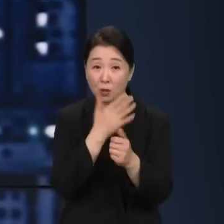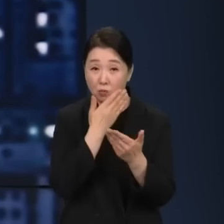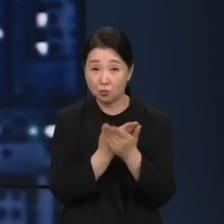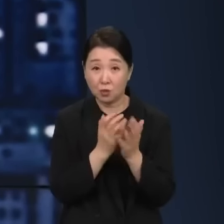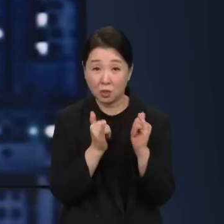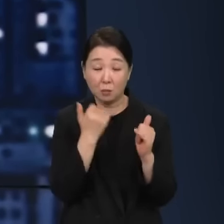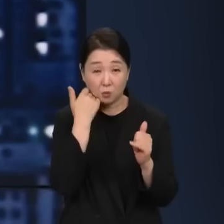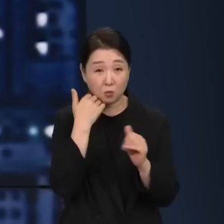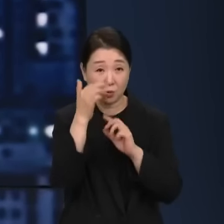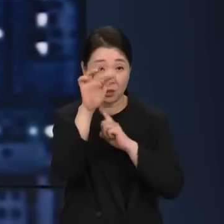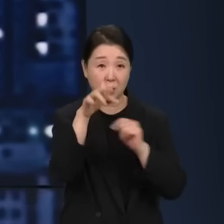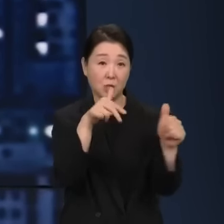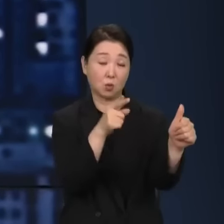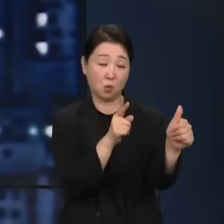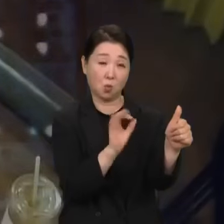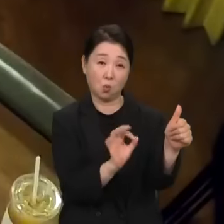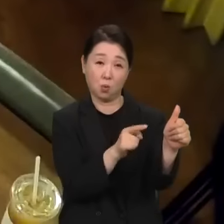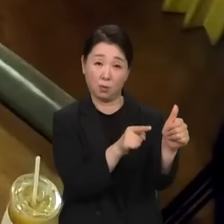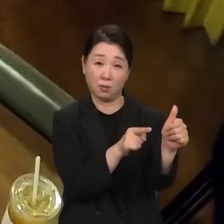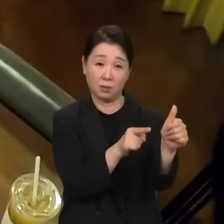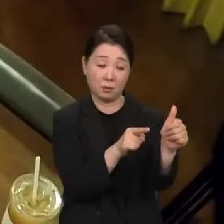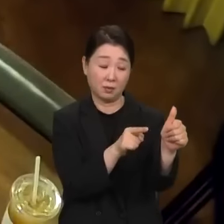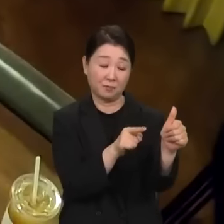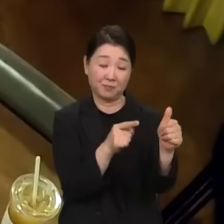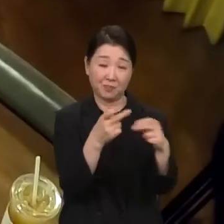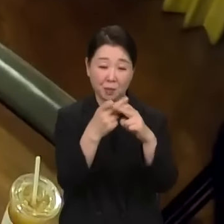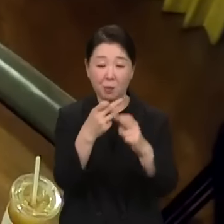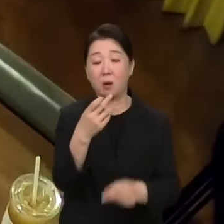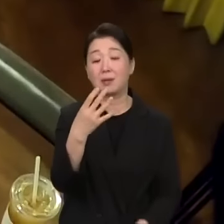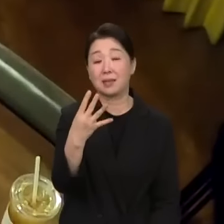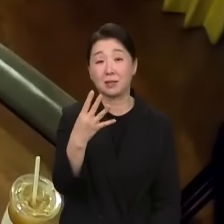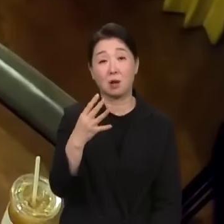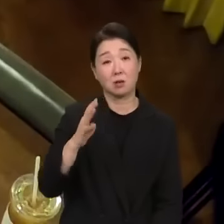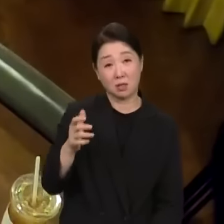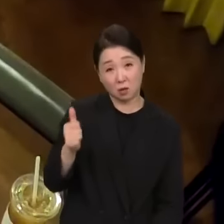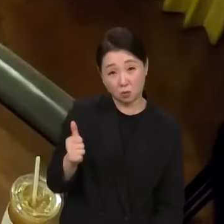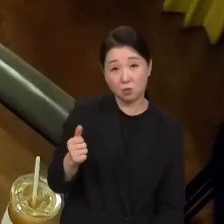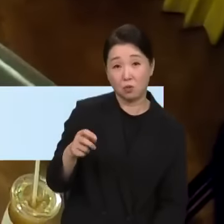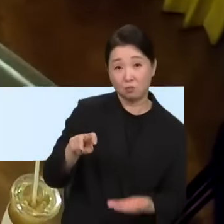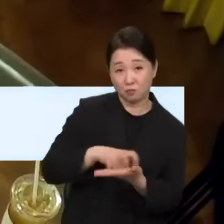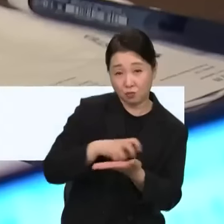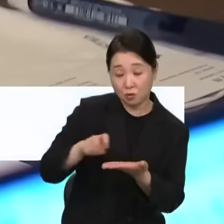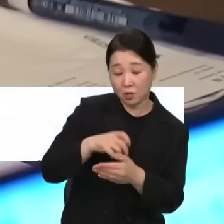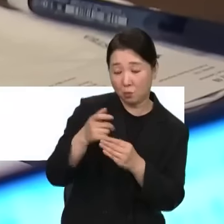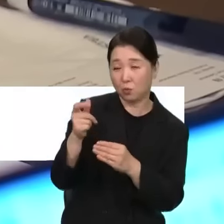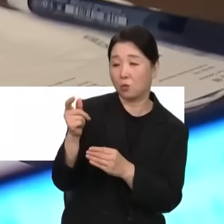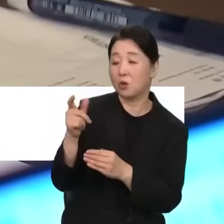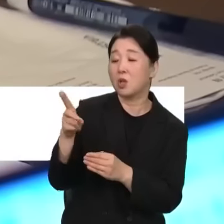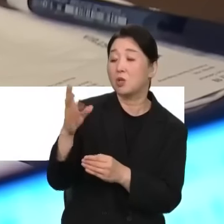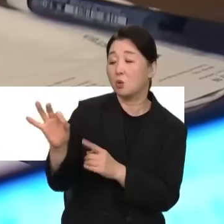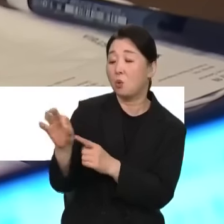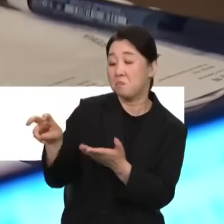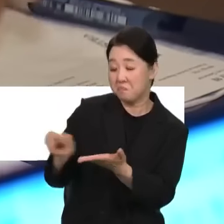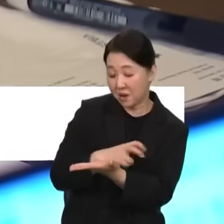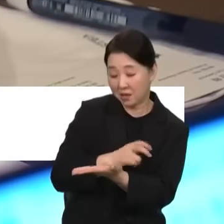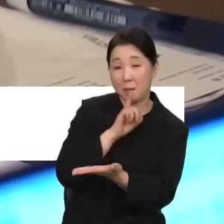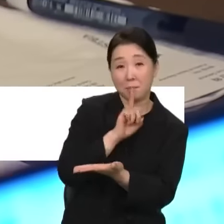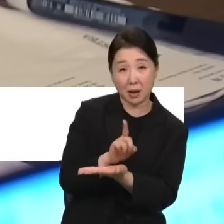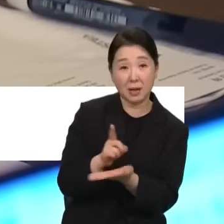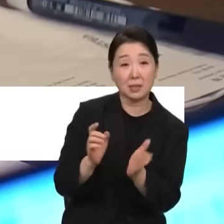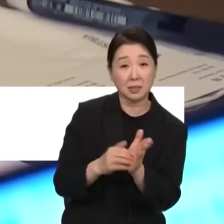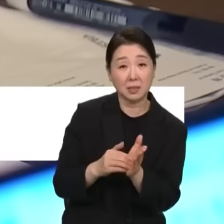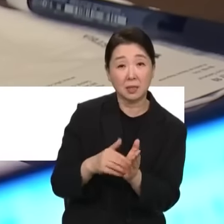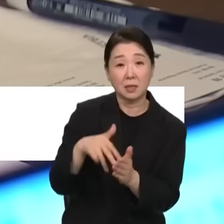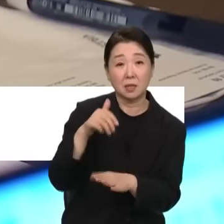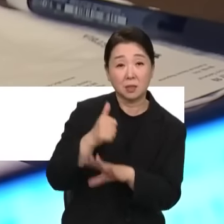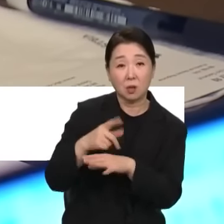핵심으로 지목되고 있는 이종호 씨가 사성 장군 이야기나 문자 메시지 모두 송 씨에게 받았다는 식으로 이야기를 하고 있어서